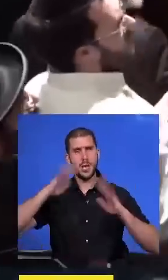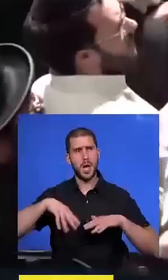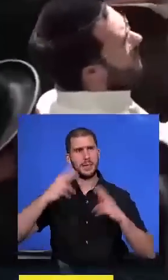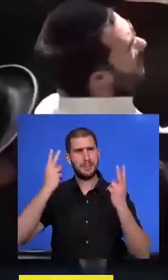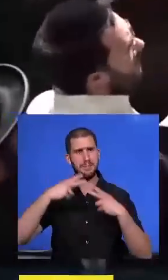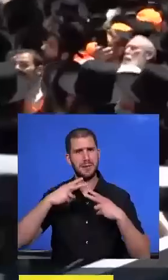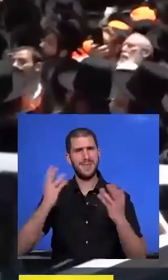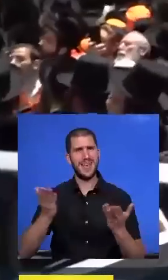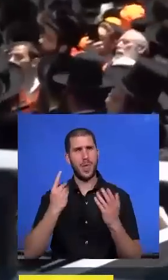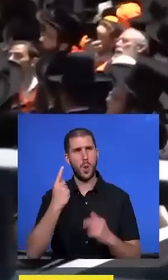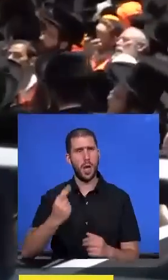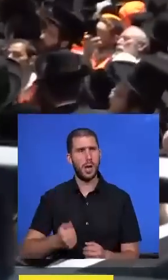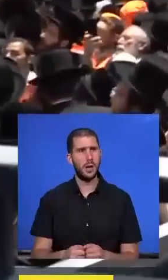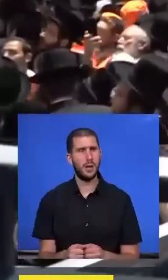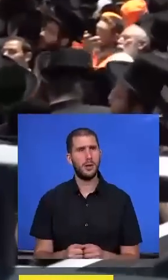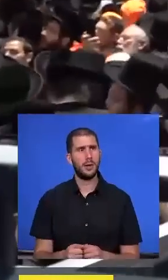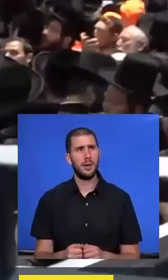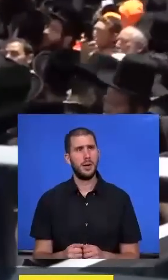ההילולה.